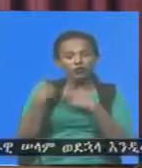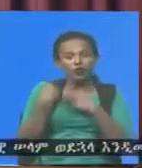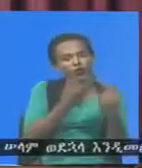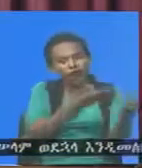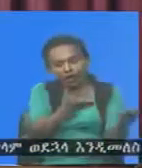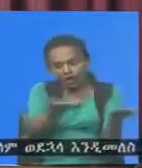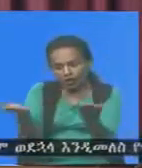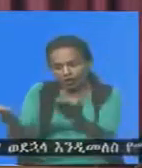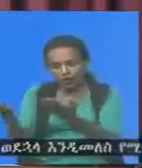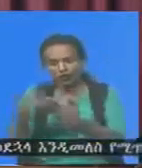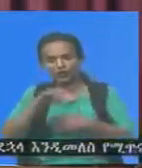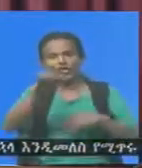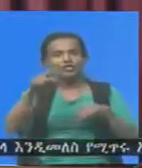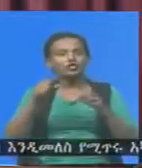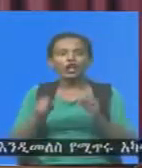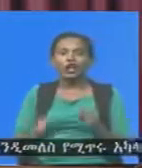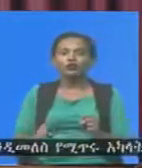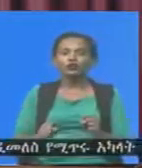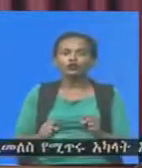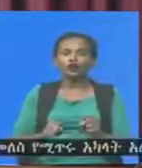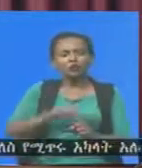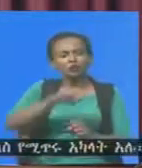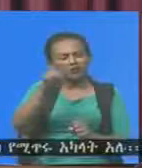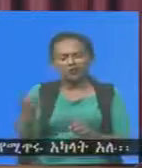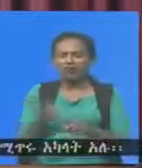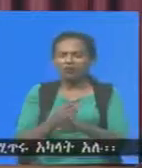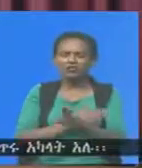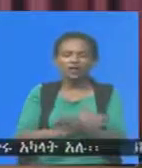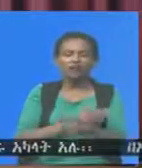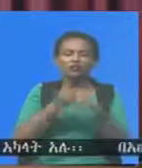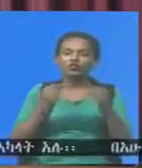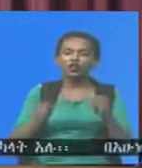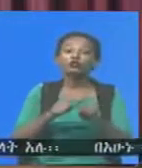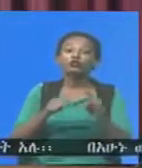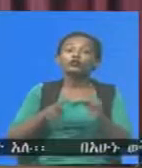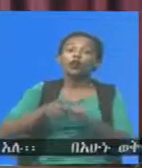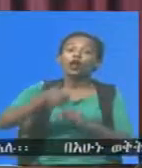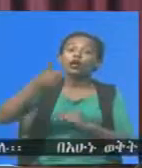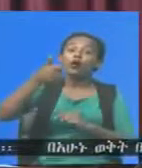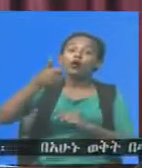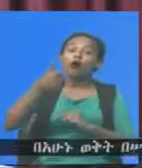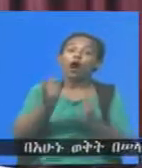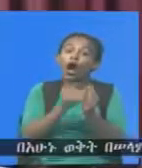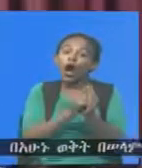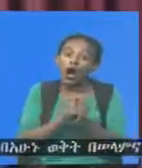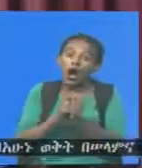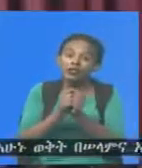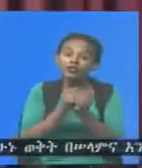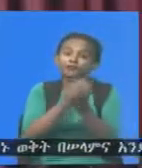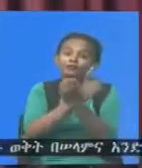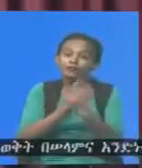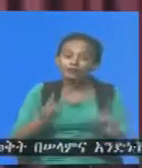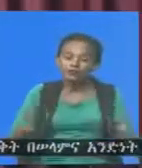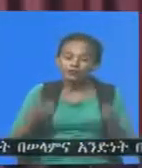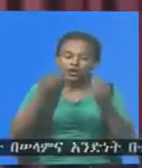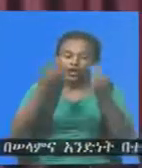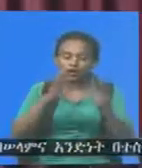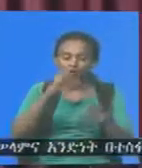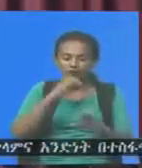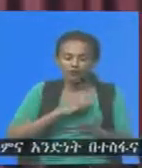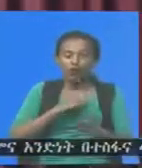መጠየቅ ትችላላችሁ ማለት ነው መጠየቅ ማስተካከል ትችላላችሁ ግን ዋናው አንድ ፍትህ ያጣን ሰው